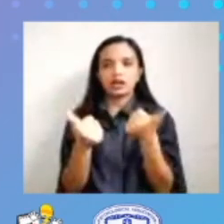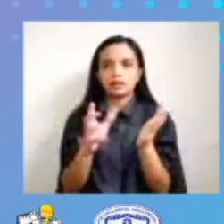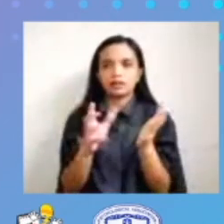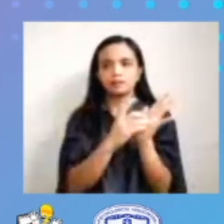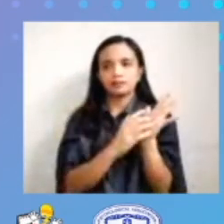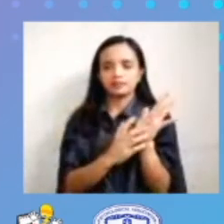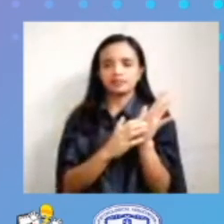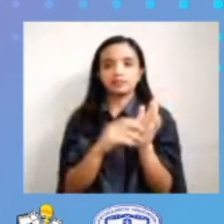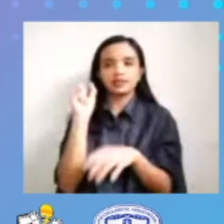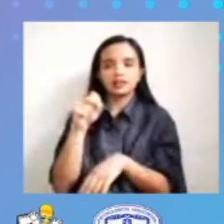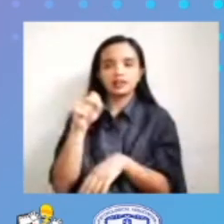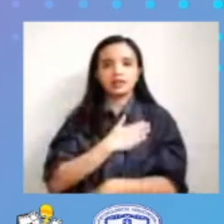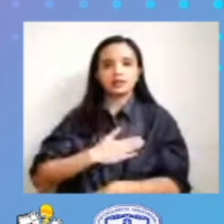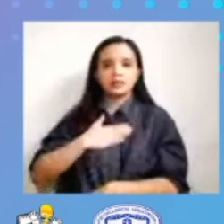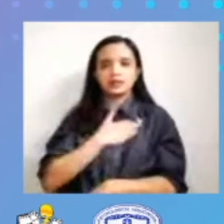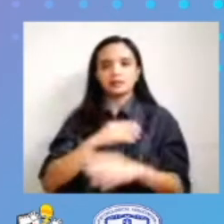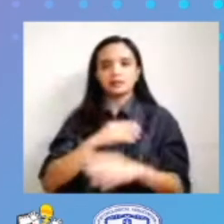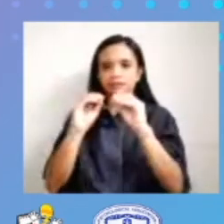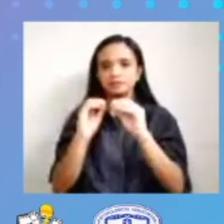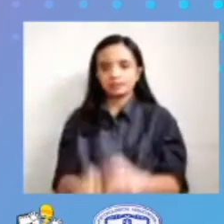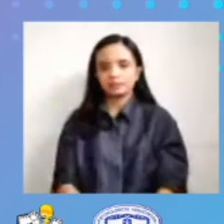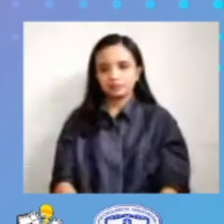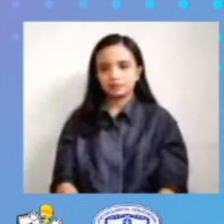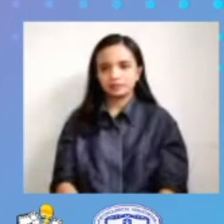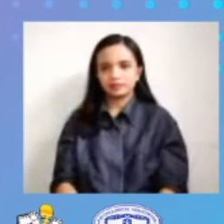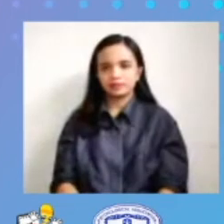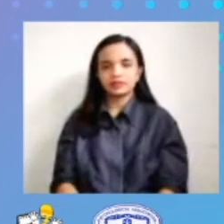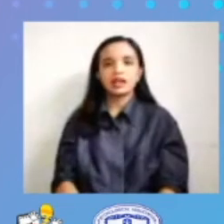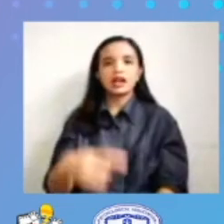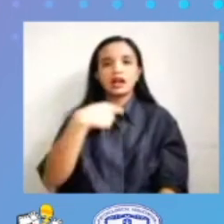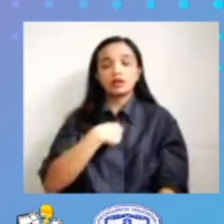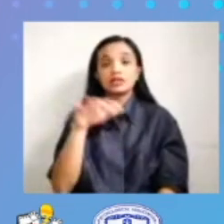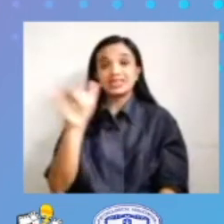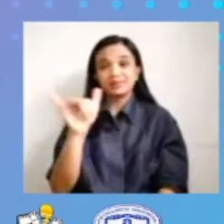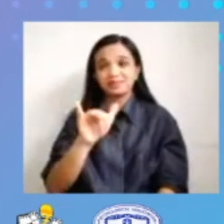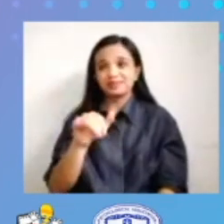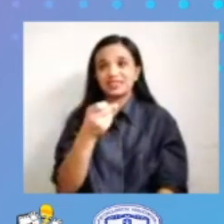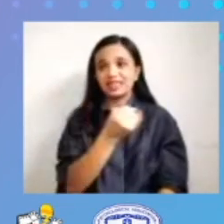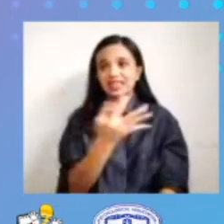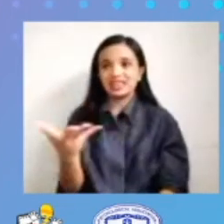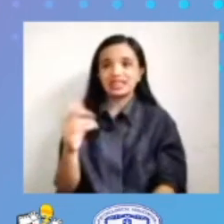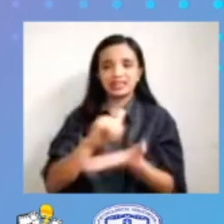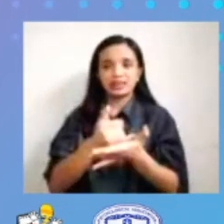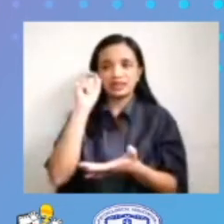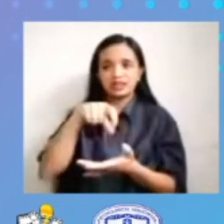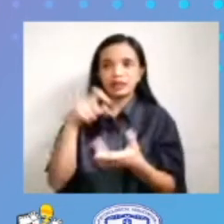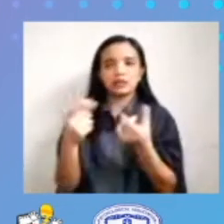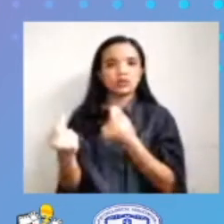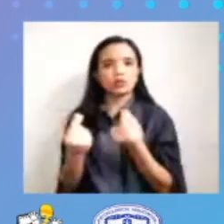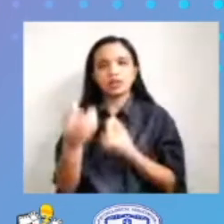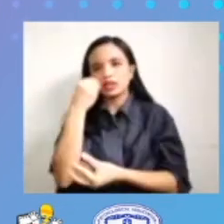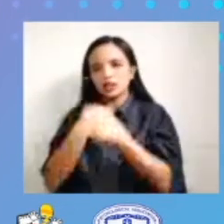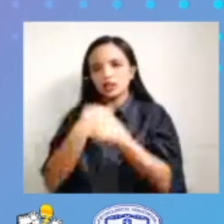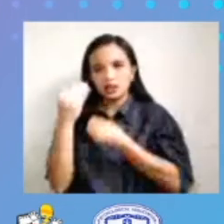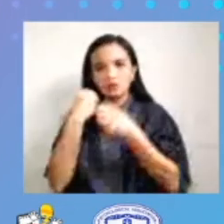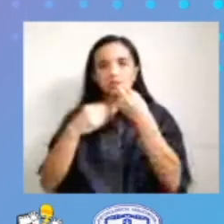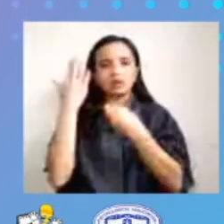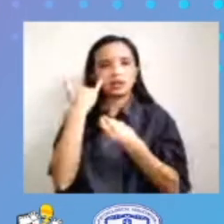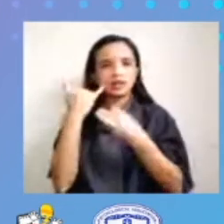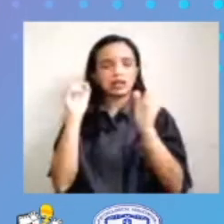saan ba yan? No? Measurable. Kailangan may unit ka talaga. Kaya yung sinasabi ni Enzo na yung